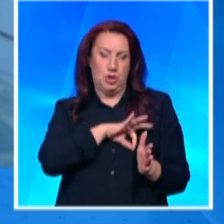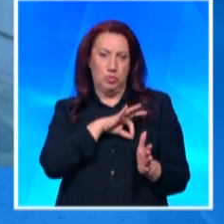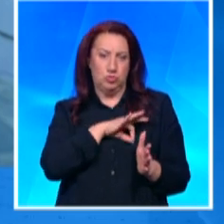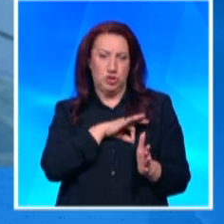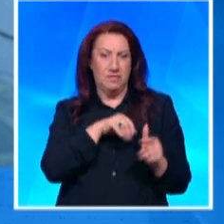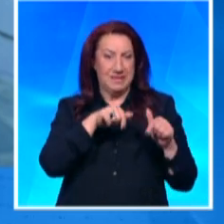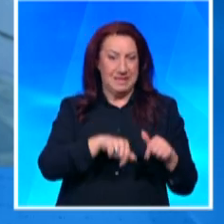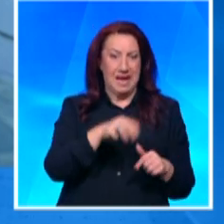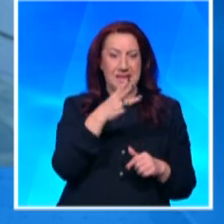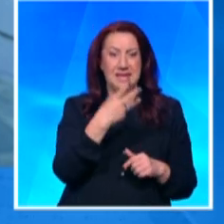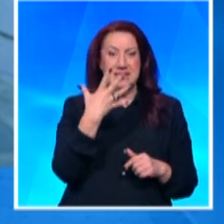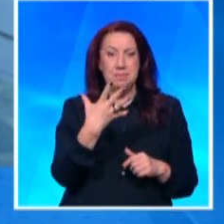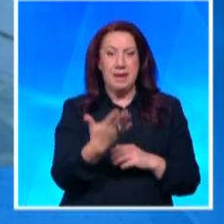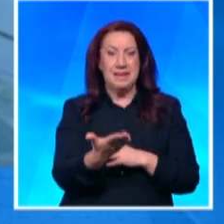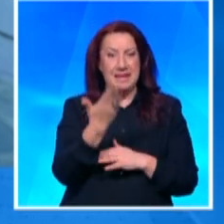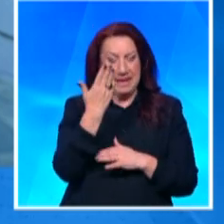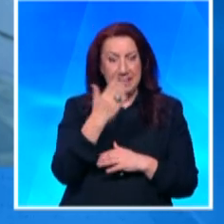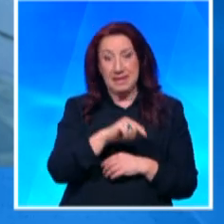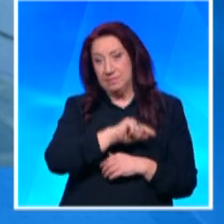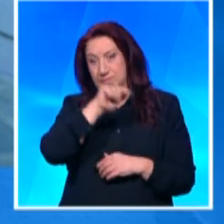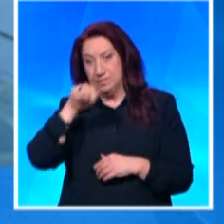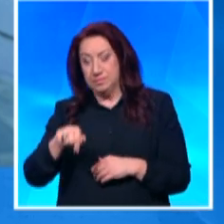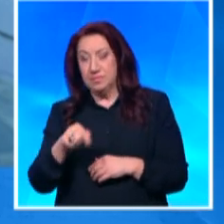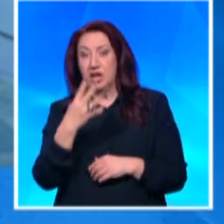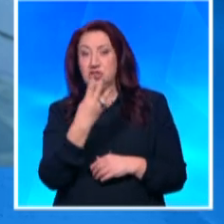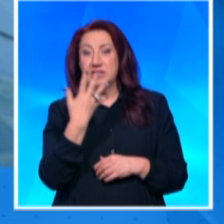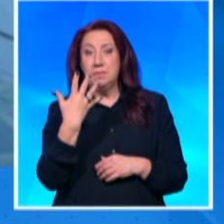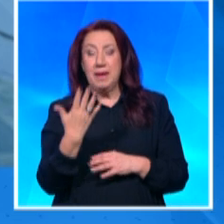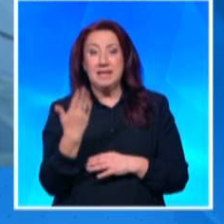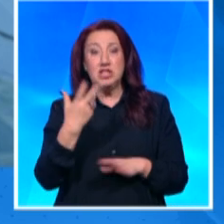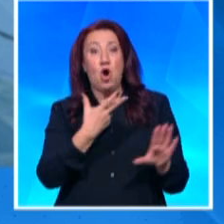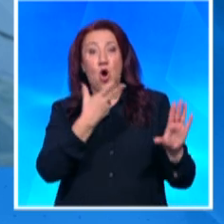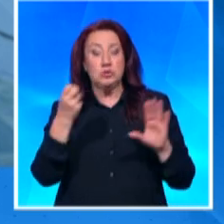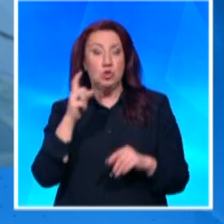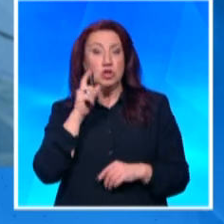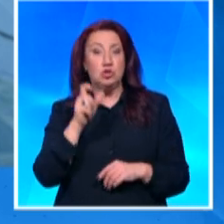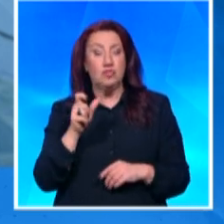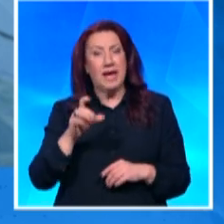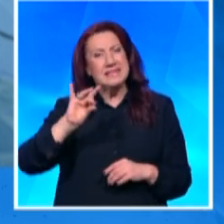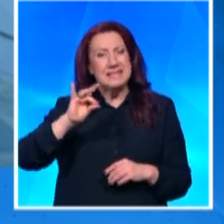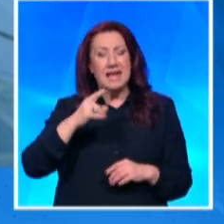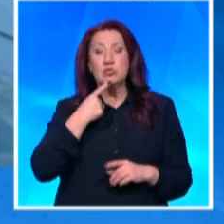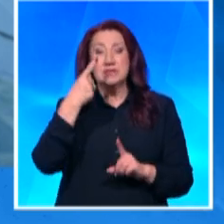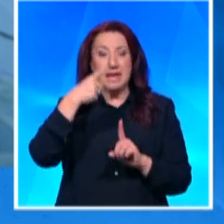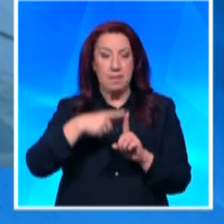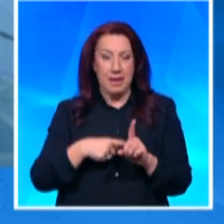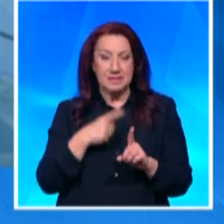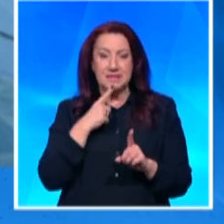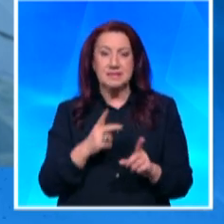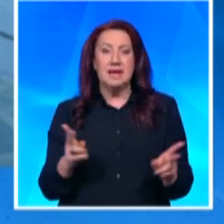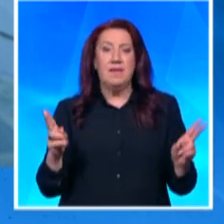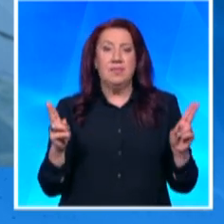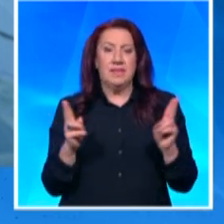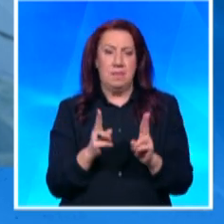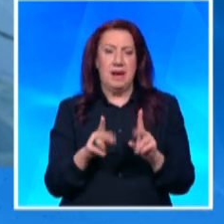на 45 800 души средно на месец. Намалява се срокът на непрекъсната задължителна регистрация в бюрата по